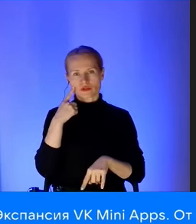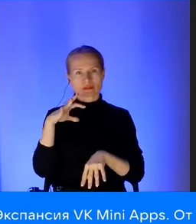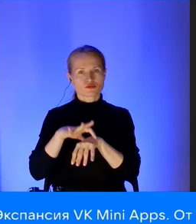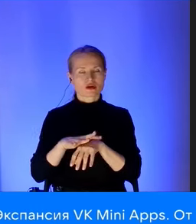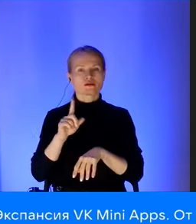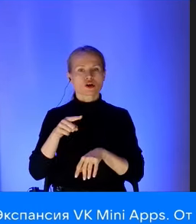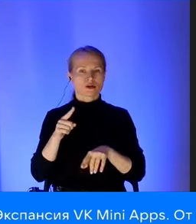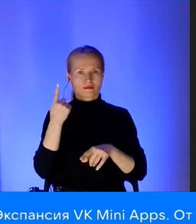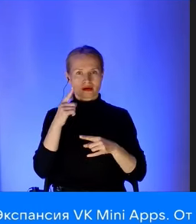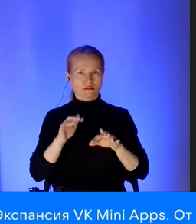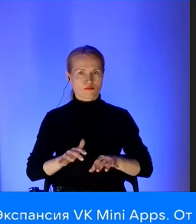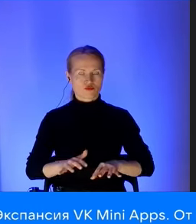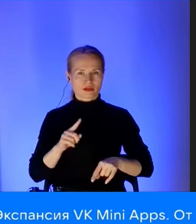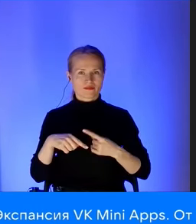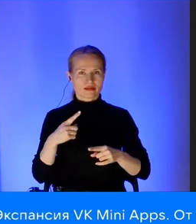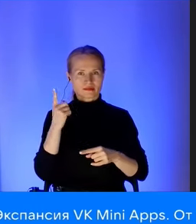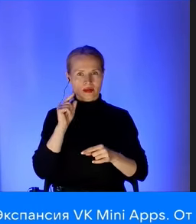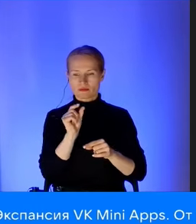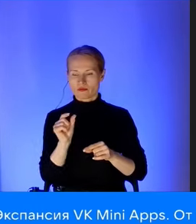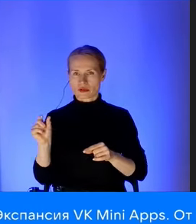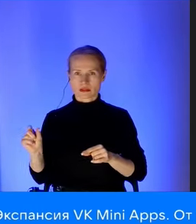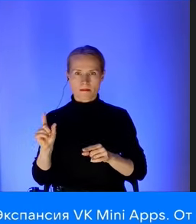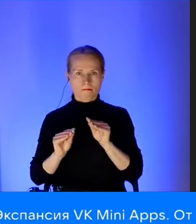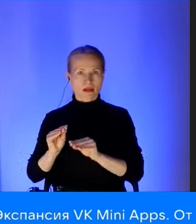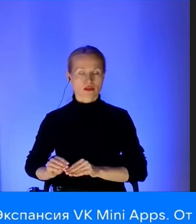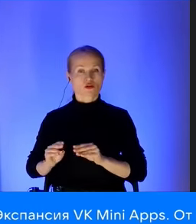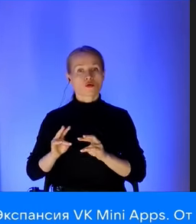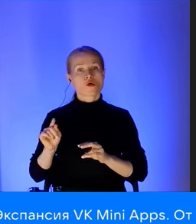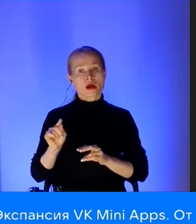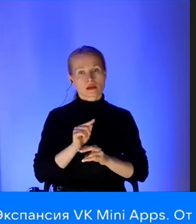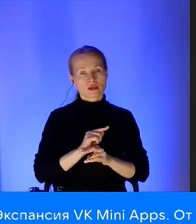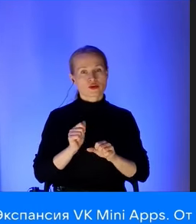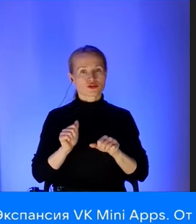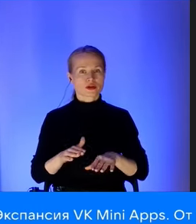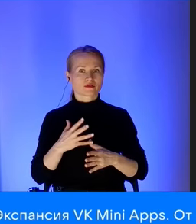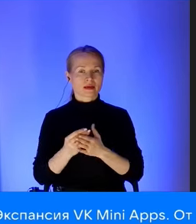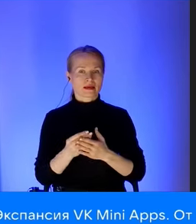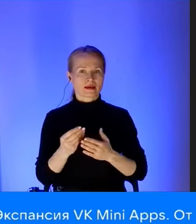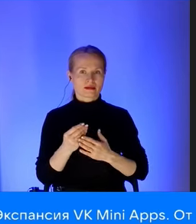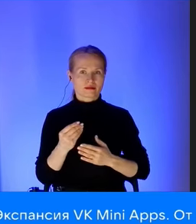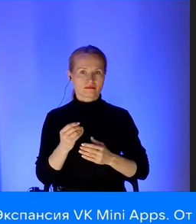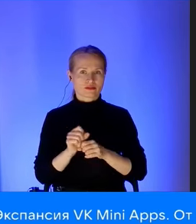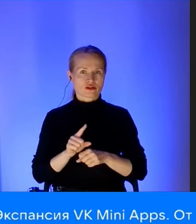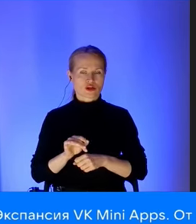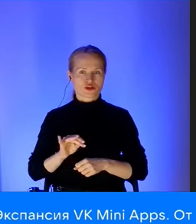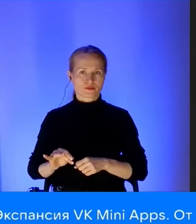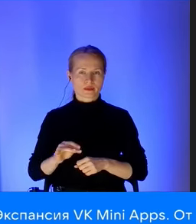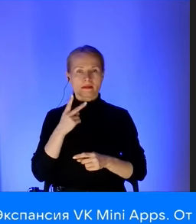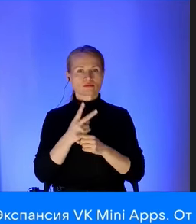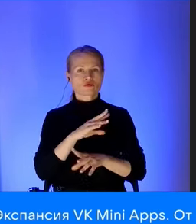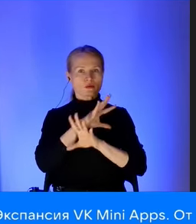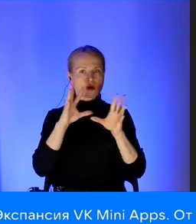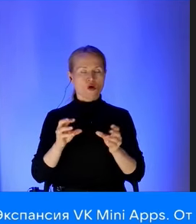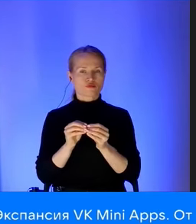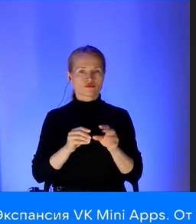Разработчики не всегда про них знают, но они решают свои какие-то утилитарные задачи. Посмотрим на общую